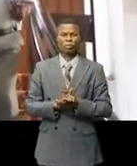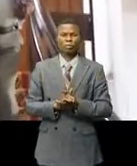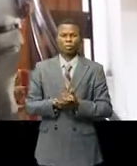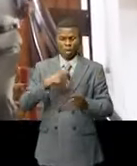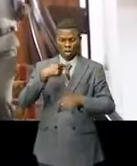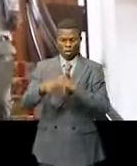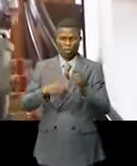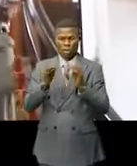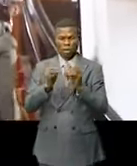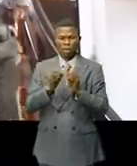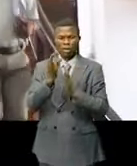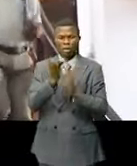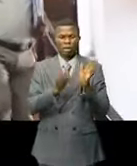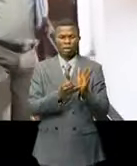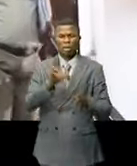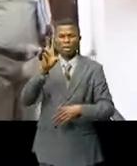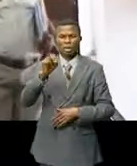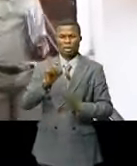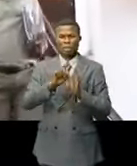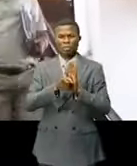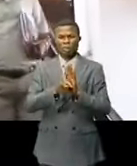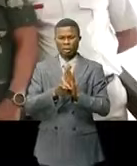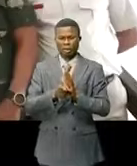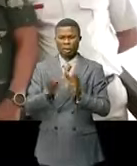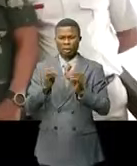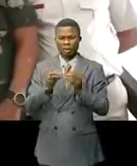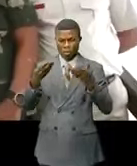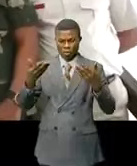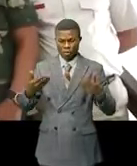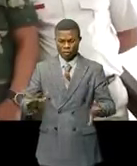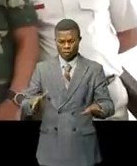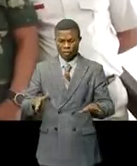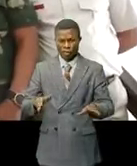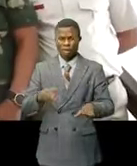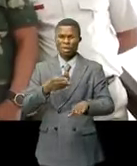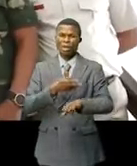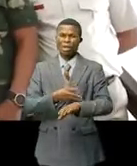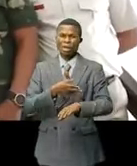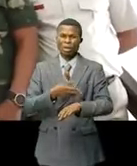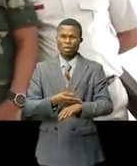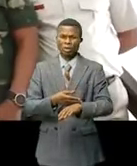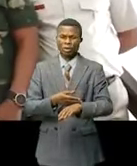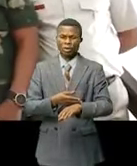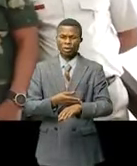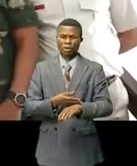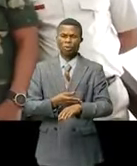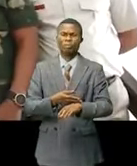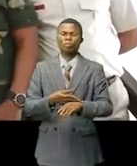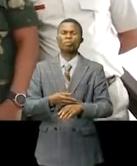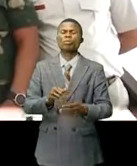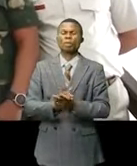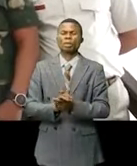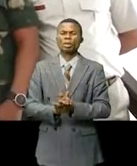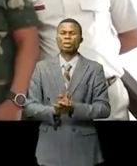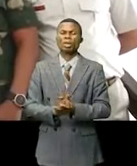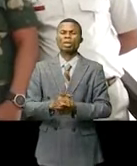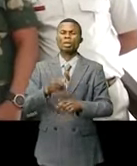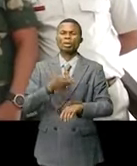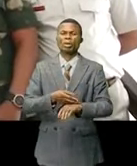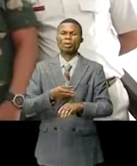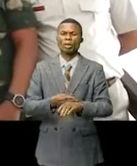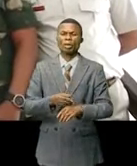Commencé à 17h30, la réunion du Conseil supérieur de la Défense a pris